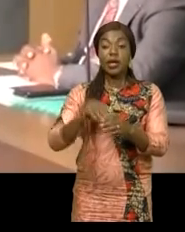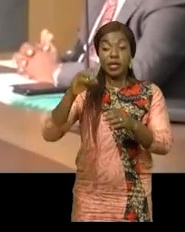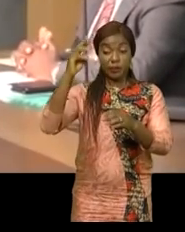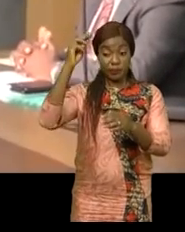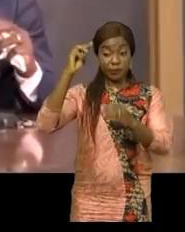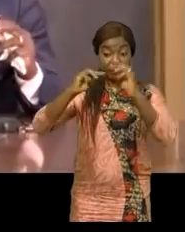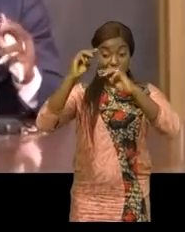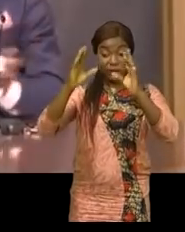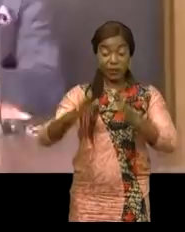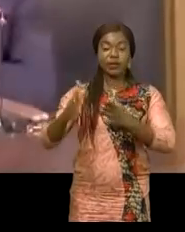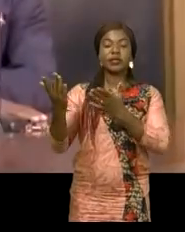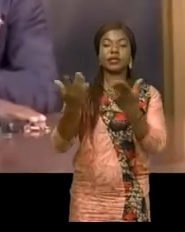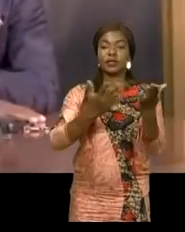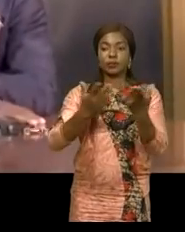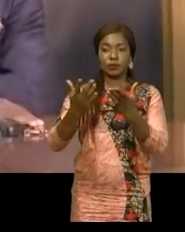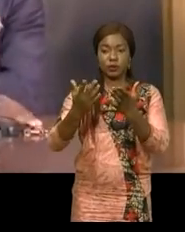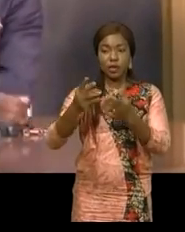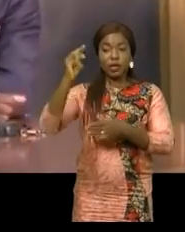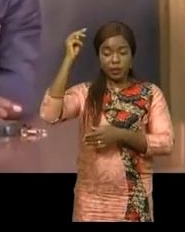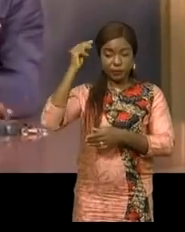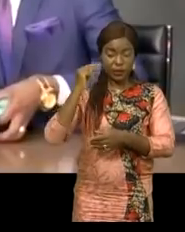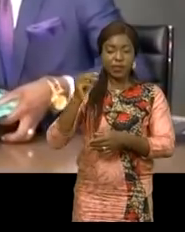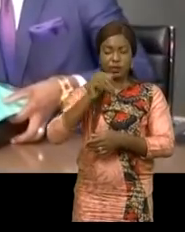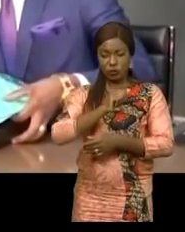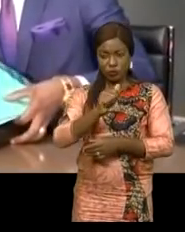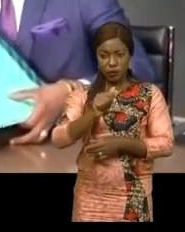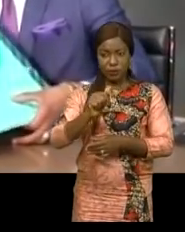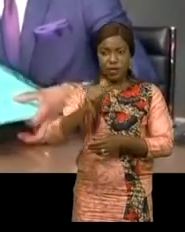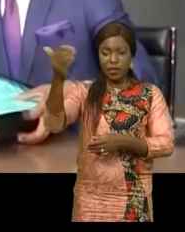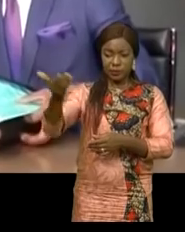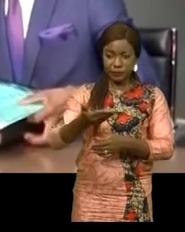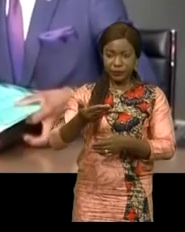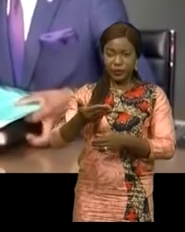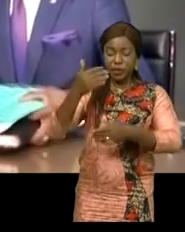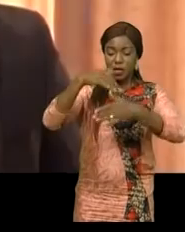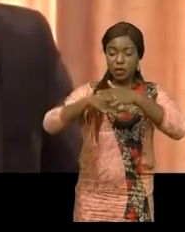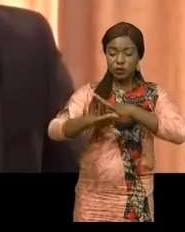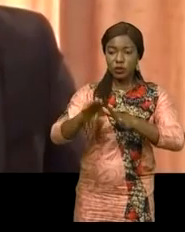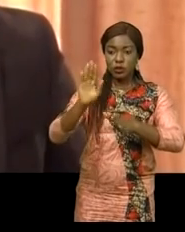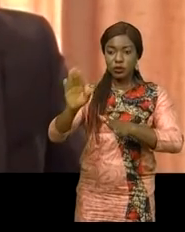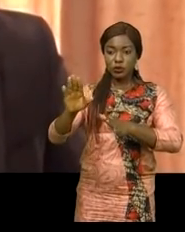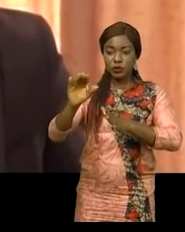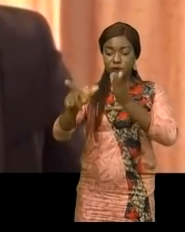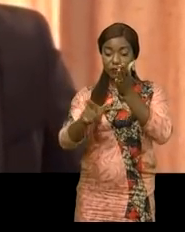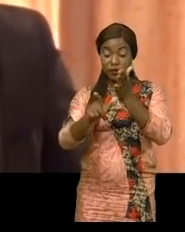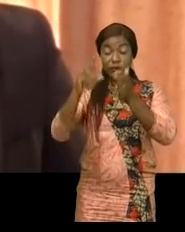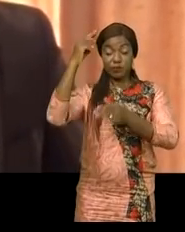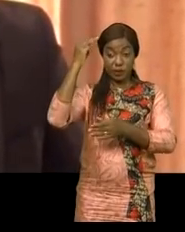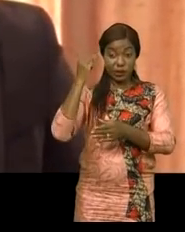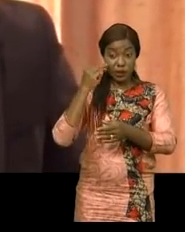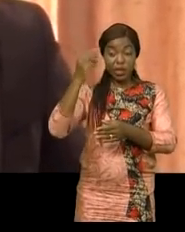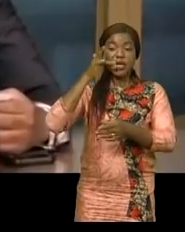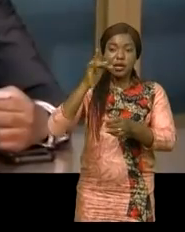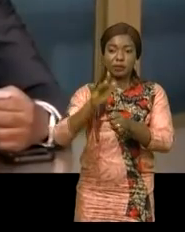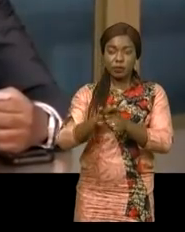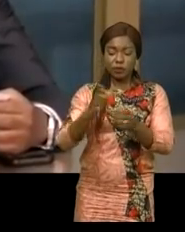ces échanges le ministre chérubin okende et sanguins qui a associé son vice-ministre marque et qui l'un a promis